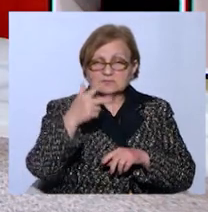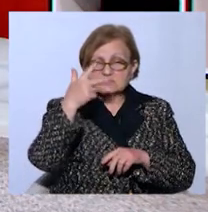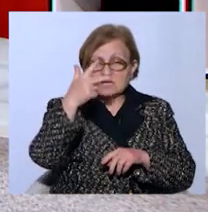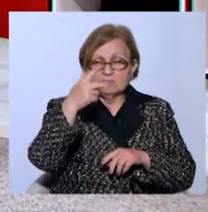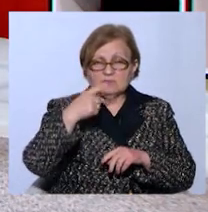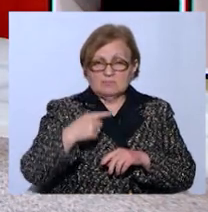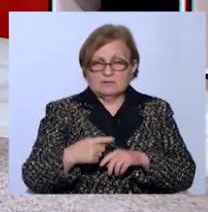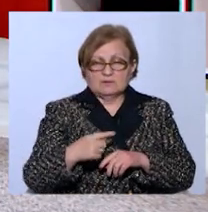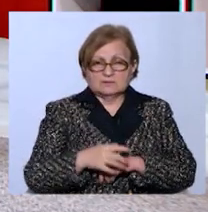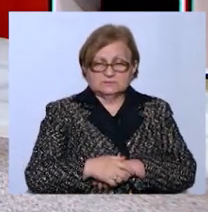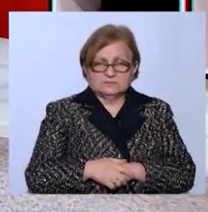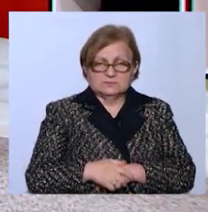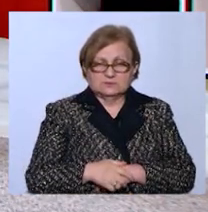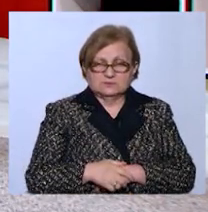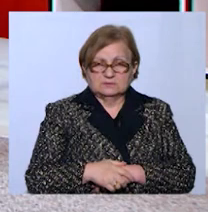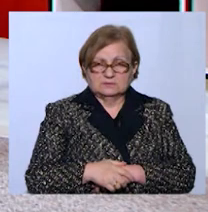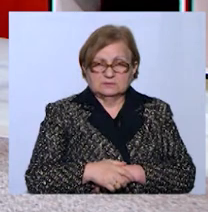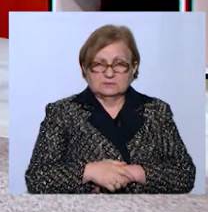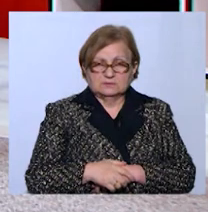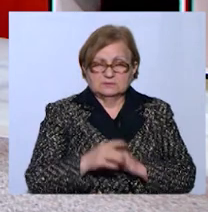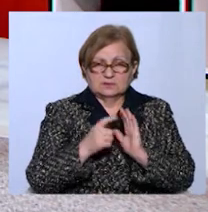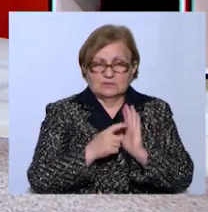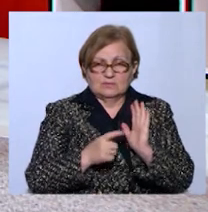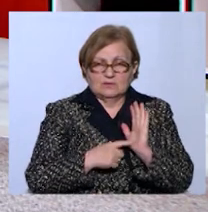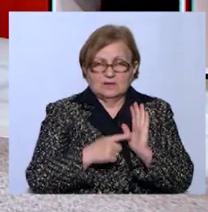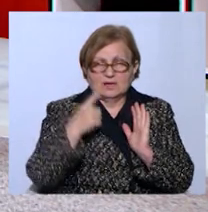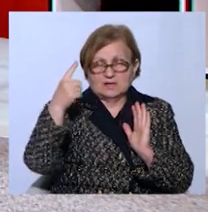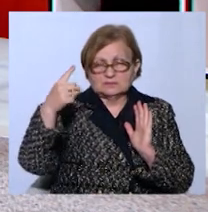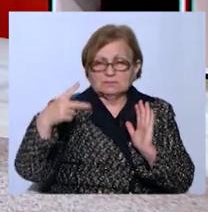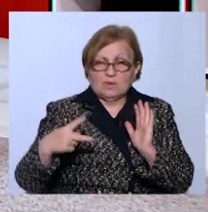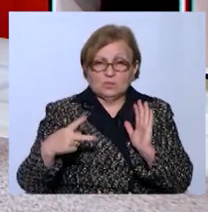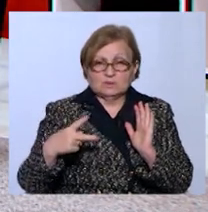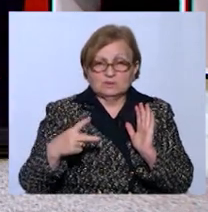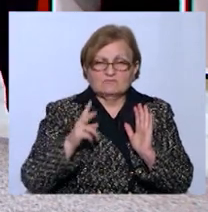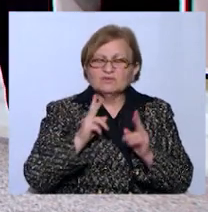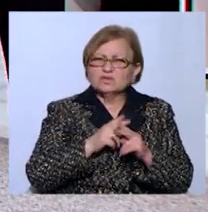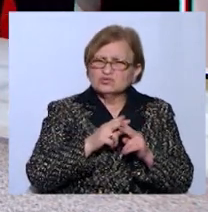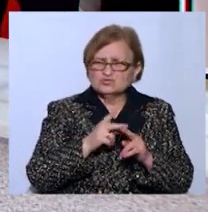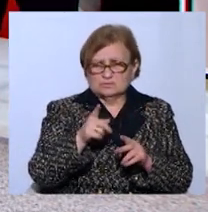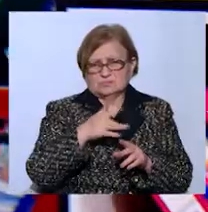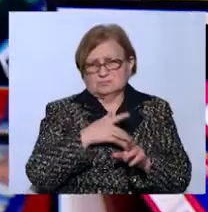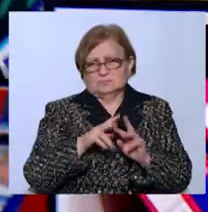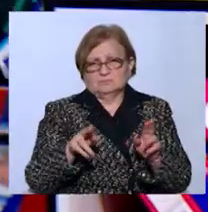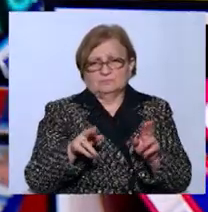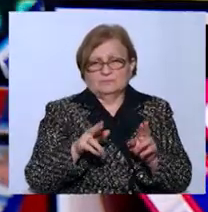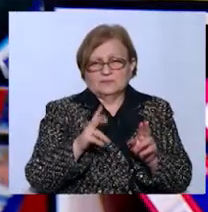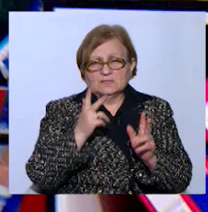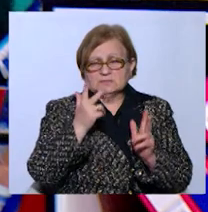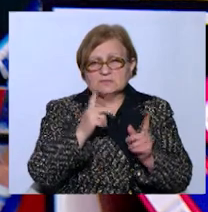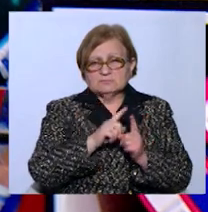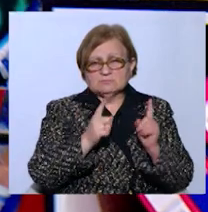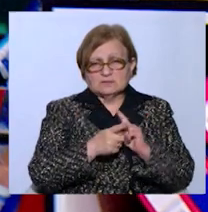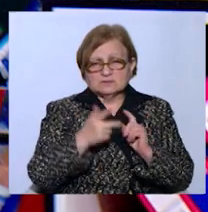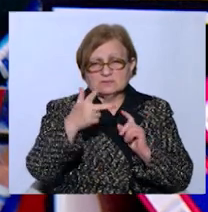ბატონო. 3/1 გავყოფილი 1/2-ზე. ვინ გიშლის? დაწერე 3, მაგრამ